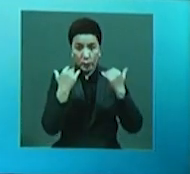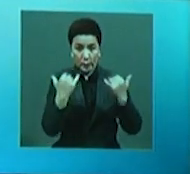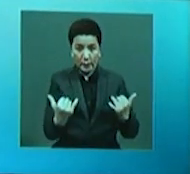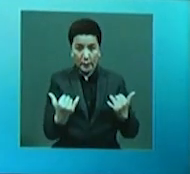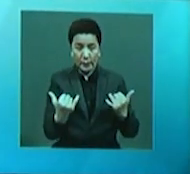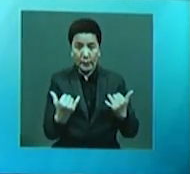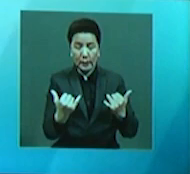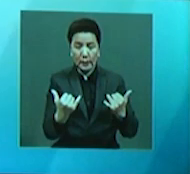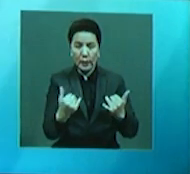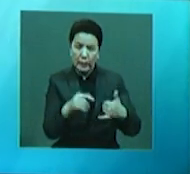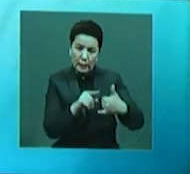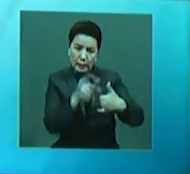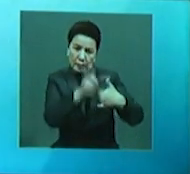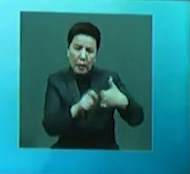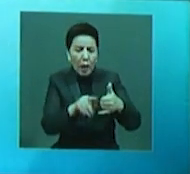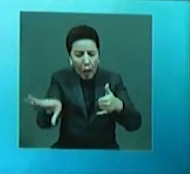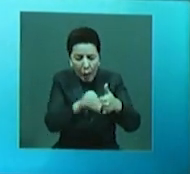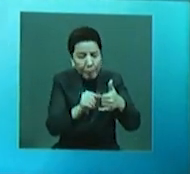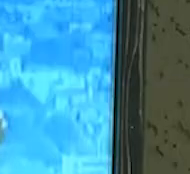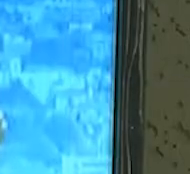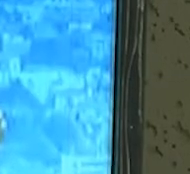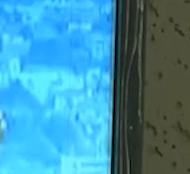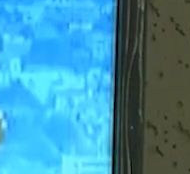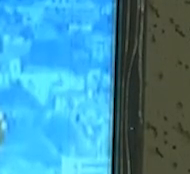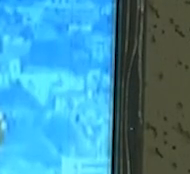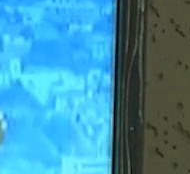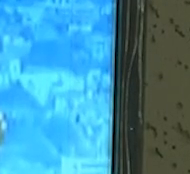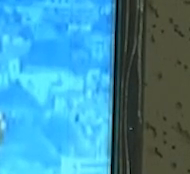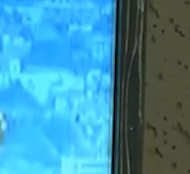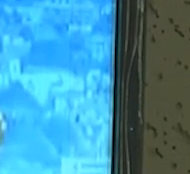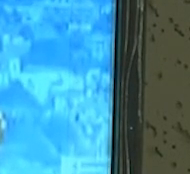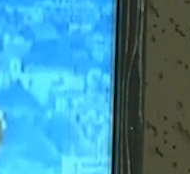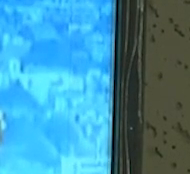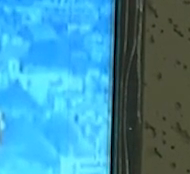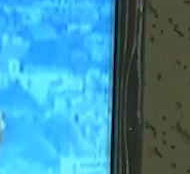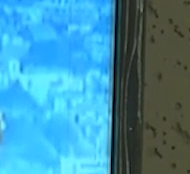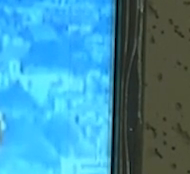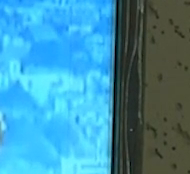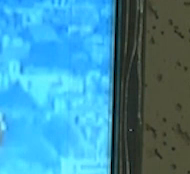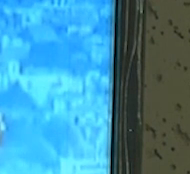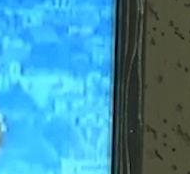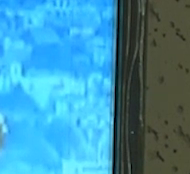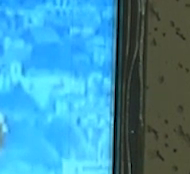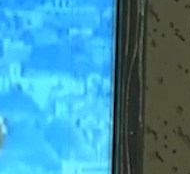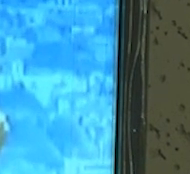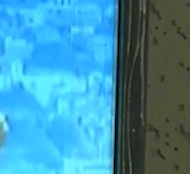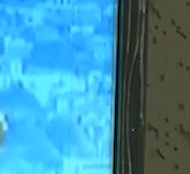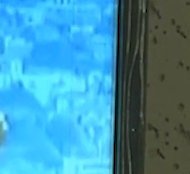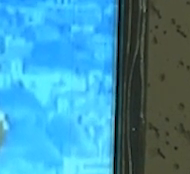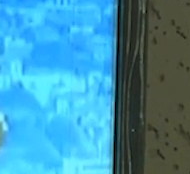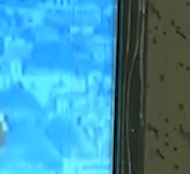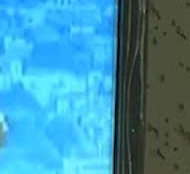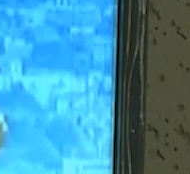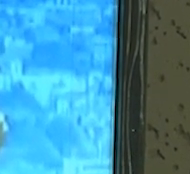ลบุรีและจังหวัดที่ต้องควบคุมเป็นบางอำเภอมี3จังหวัดได้แก่กรุงเทพมหานครเขตหนองแขมเขตบางพั